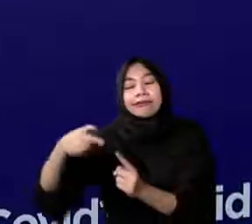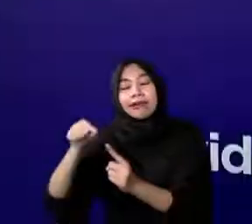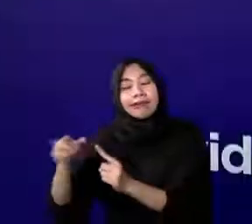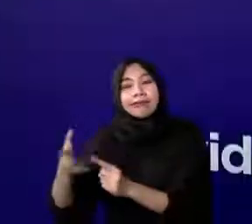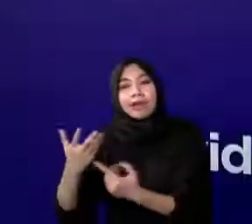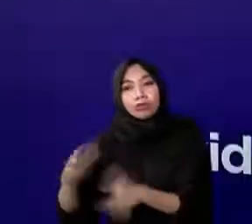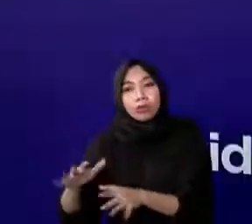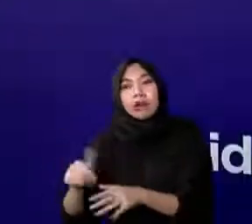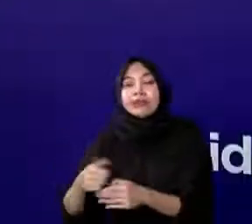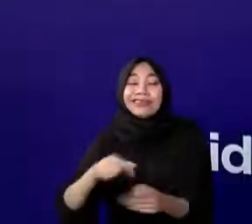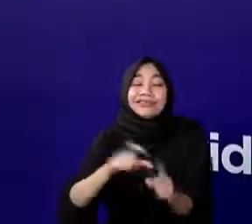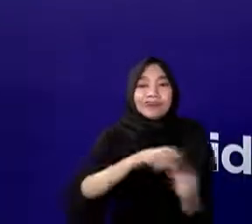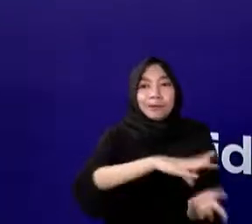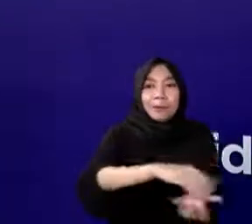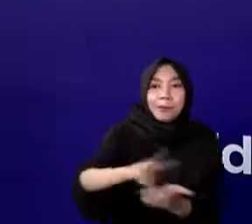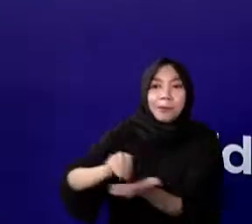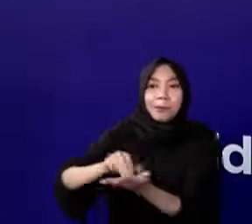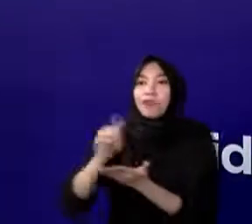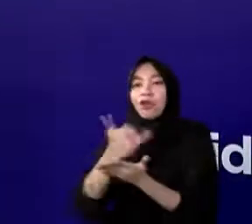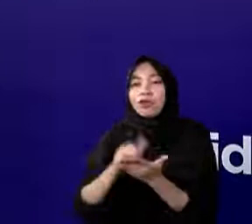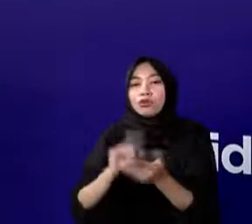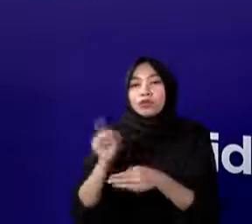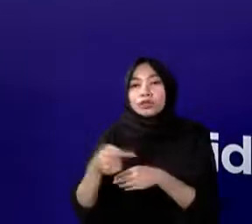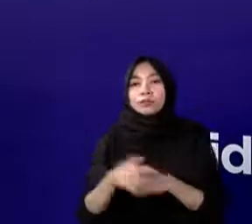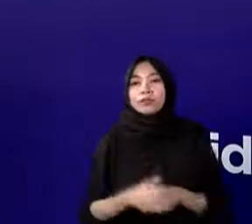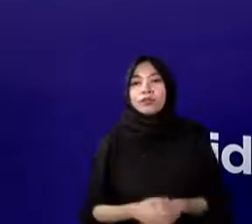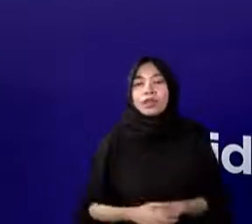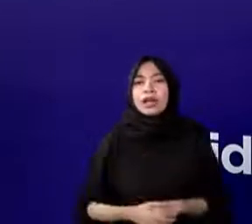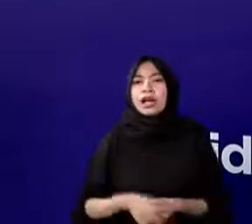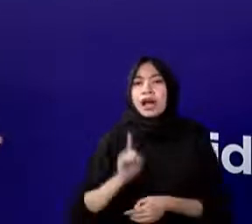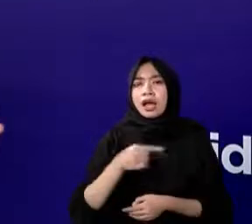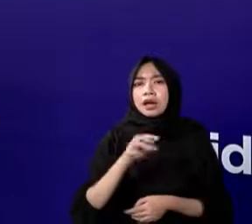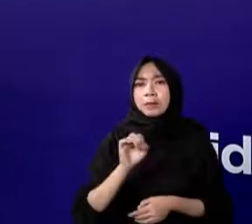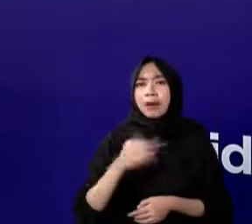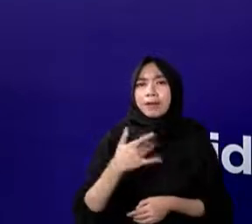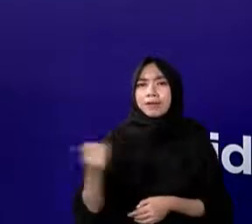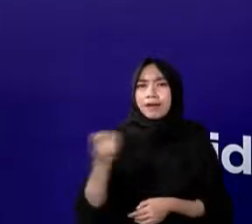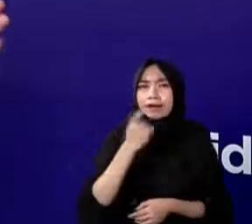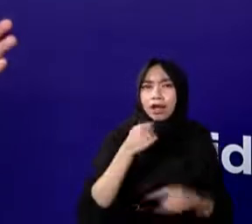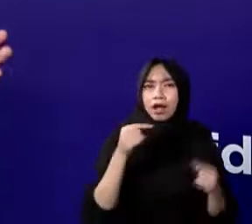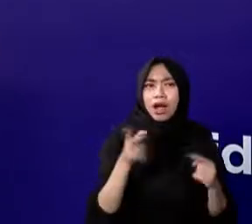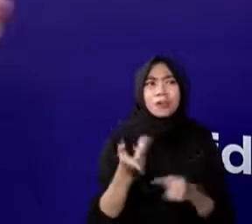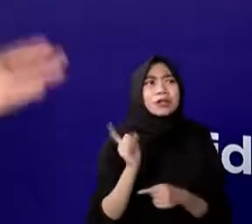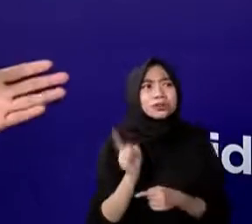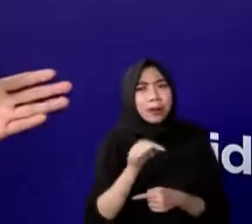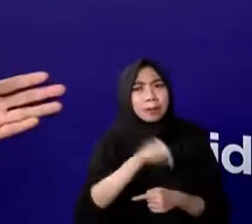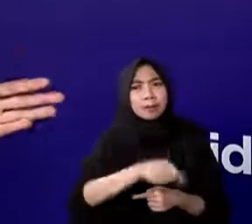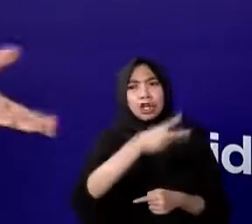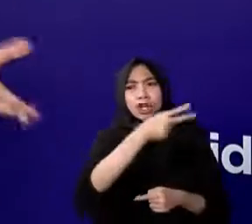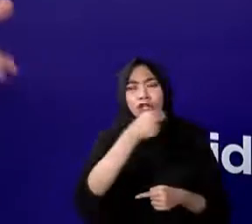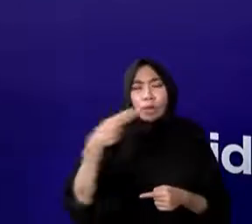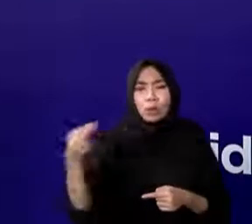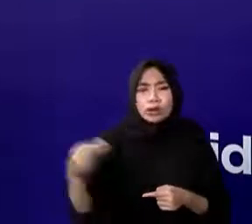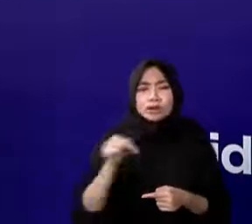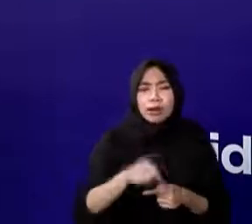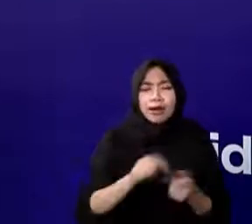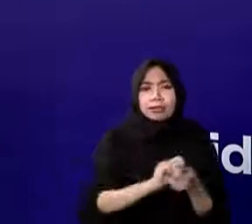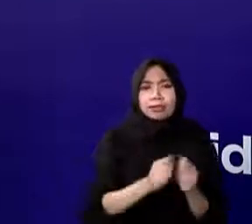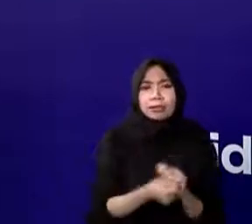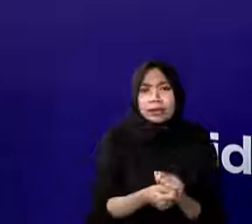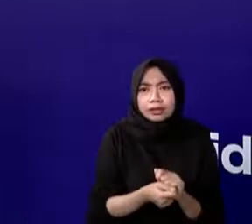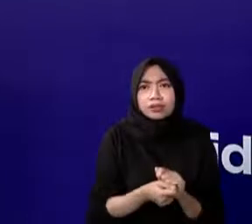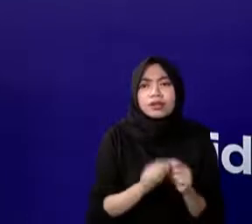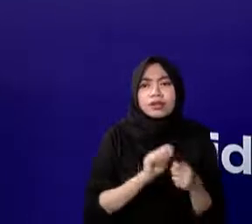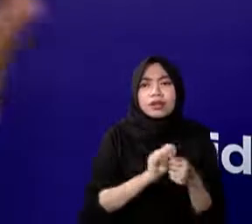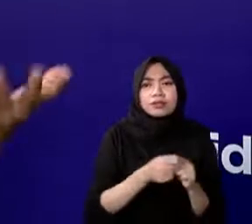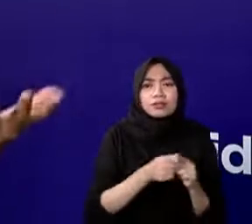sudah standar WHO, karena kadang-kadang ada juga beberapa yang mempertanyakan tentang kenapa tes di Indonesia ketika misalnya dibawa